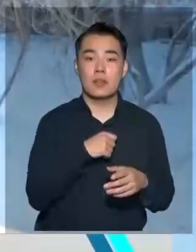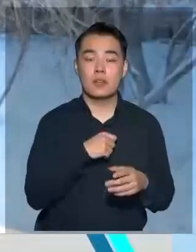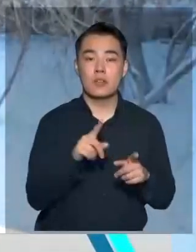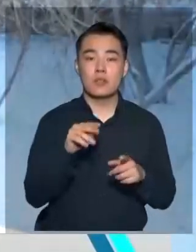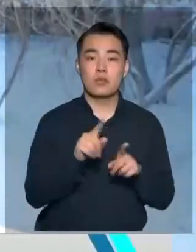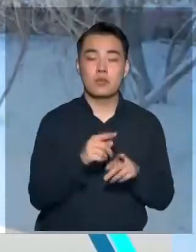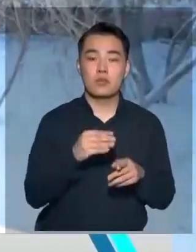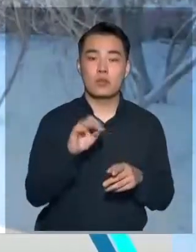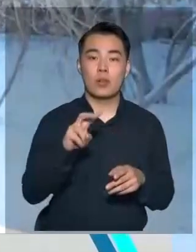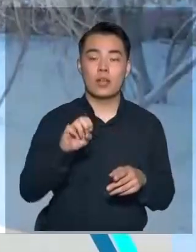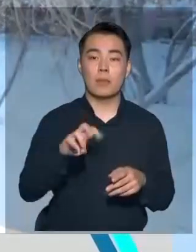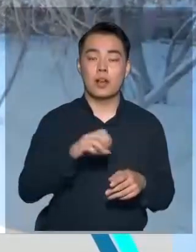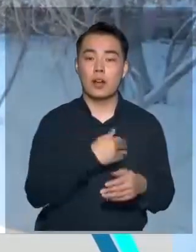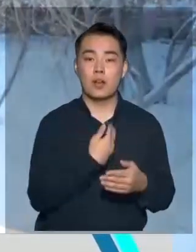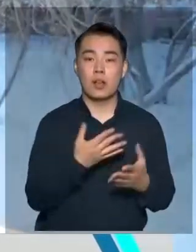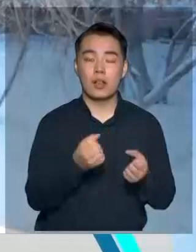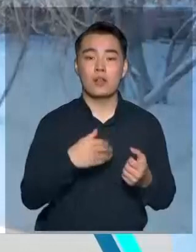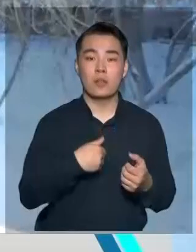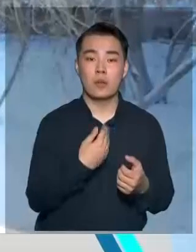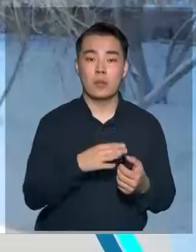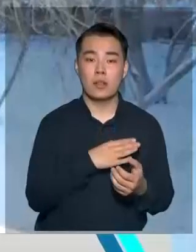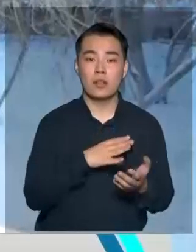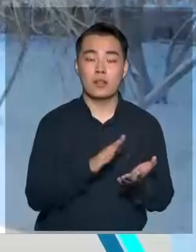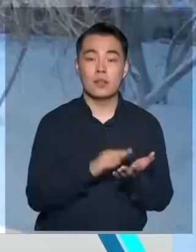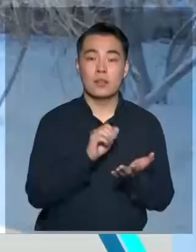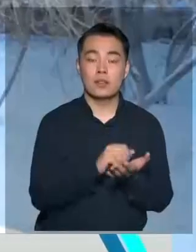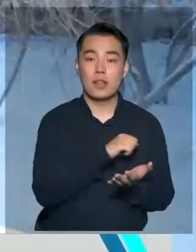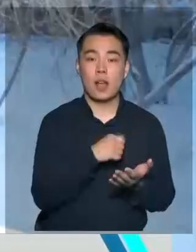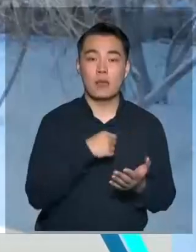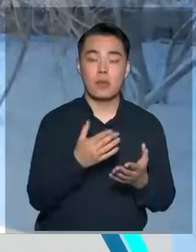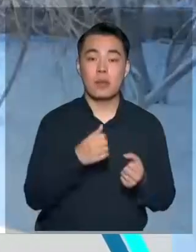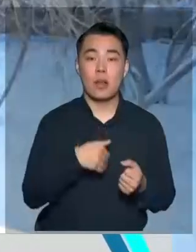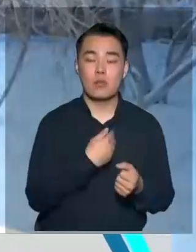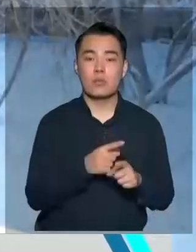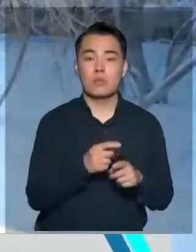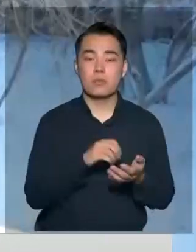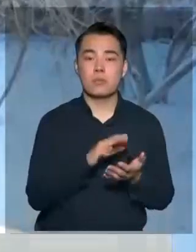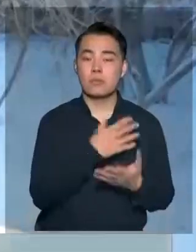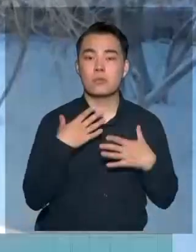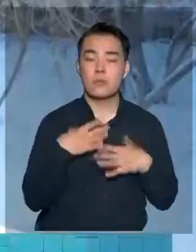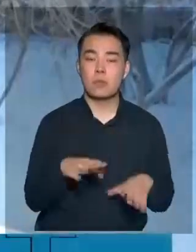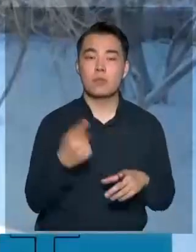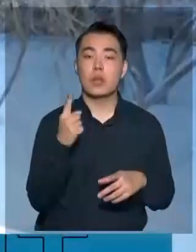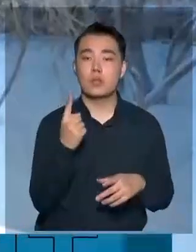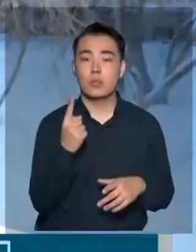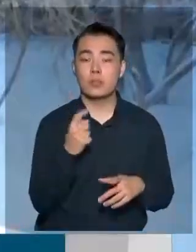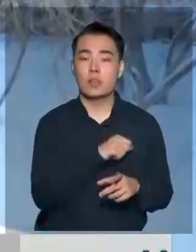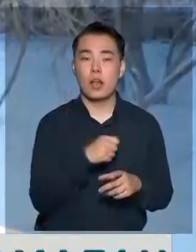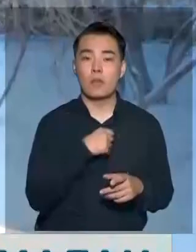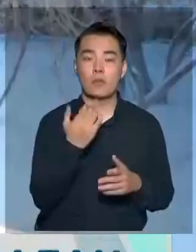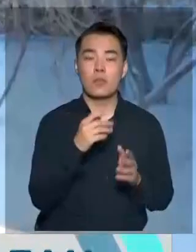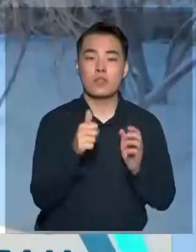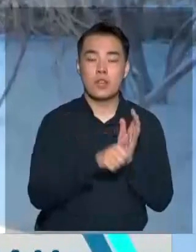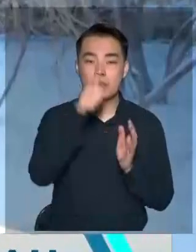келеді травматологқа. Өткен қазір жолдамасыз қабылдамайды. Маған сізге жолдама бере алмаймыз деген анықтама берді. Не себепті? Сіздің соңғы